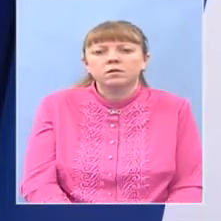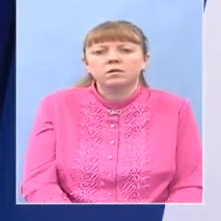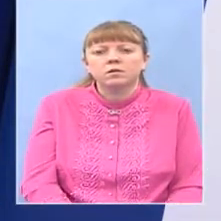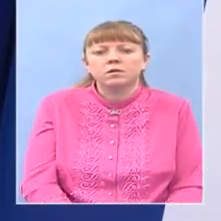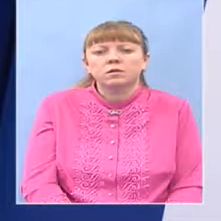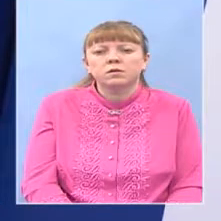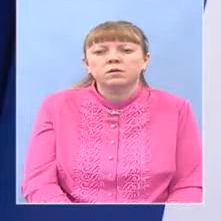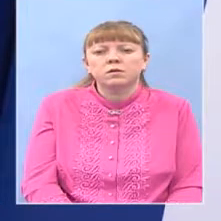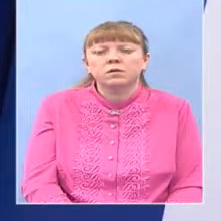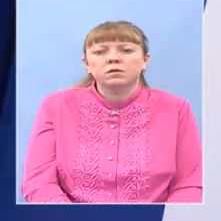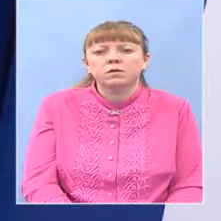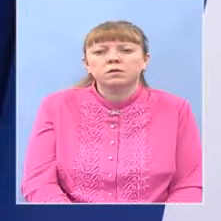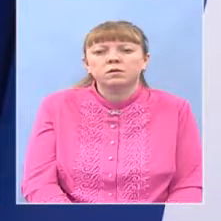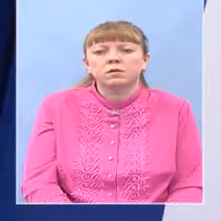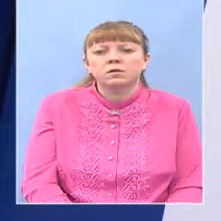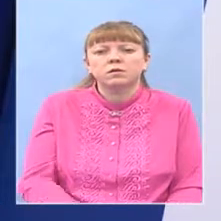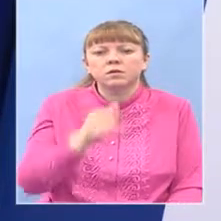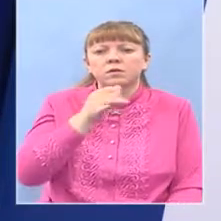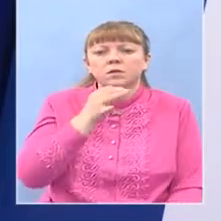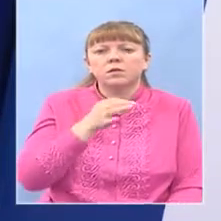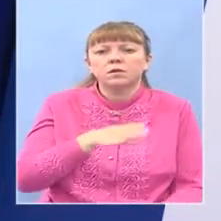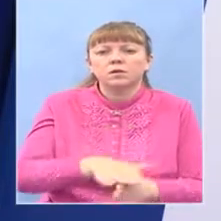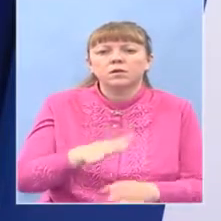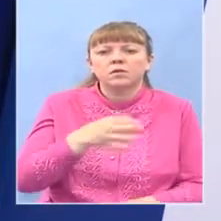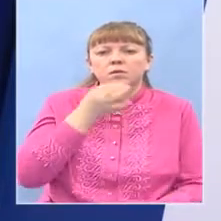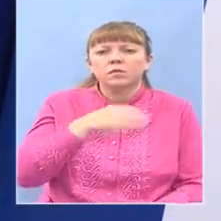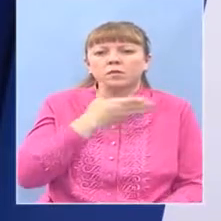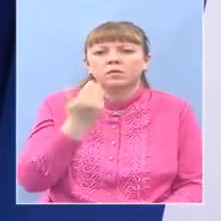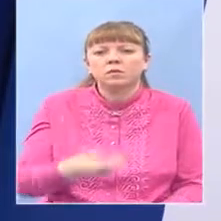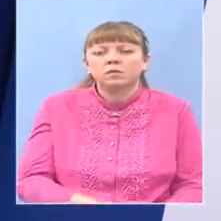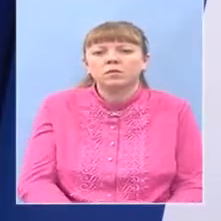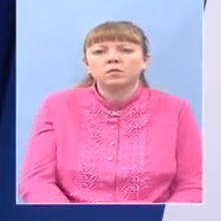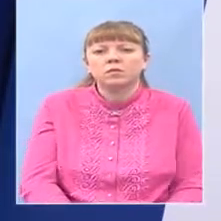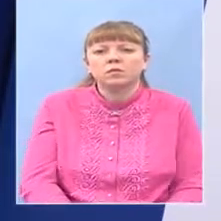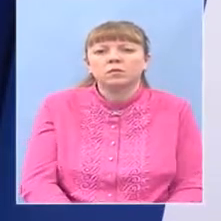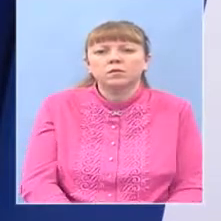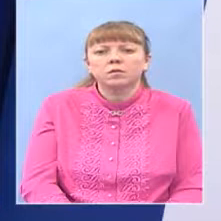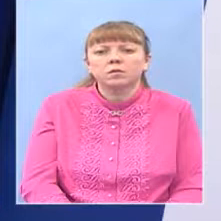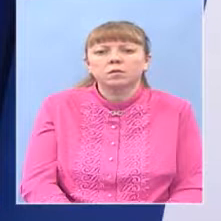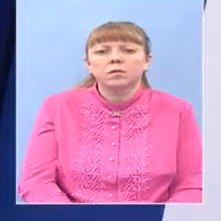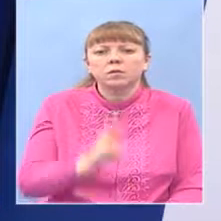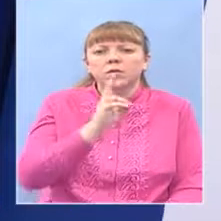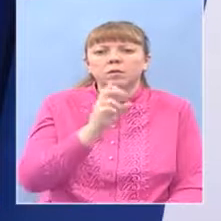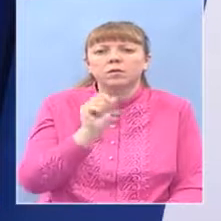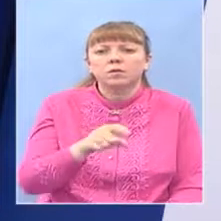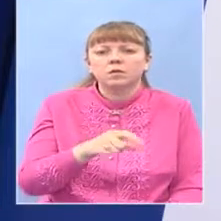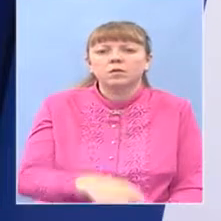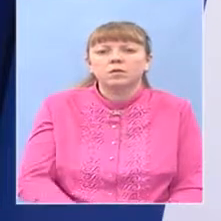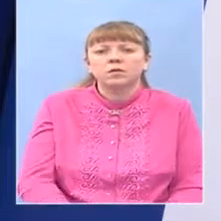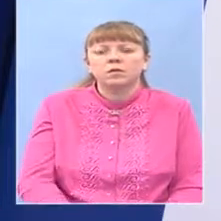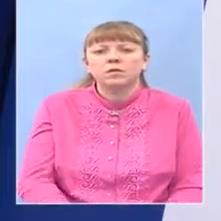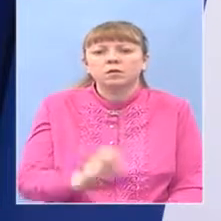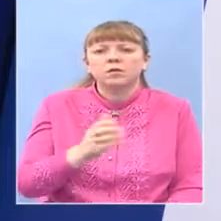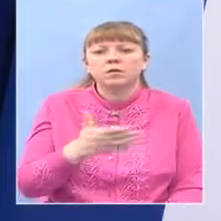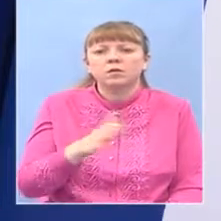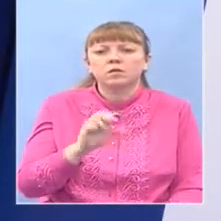что вообще они не могут воплотить свои идеи, не имея опыта. Причем, вы знаете, при участии в госзаказе там несколько критериев.